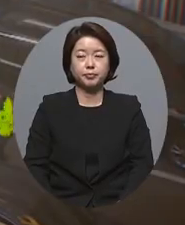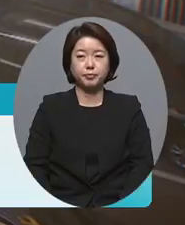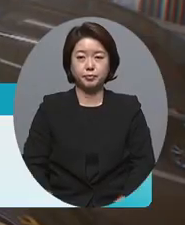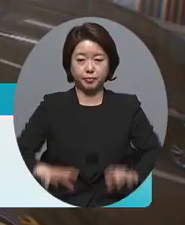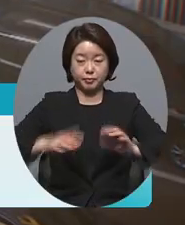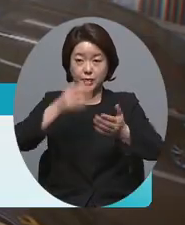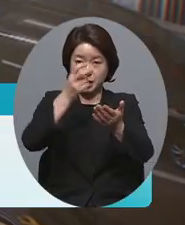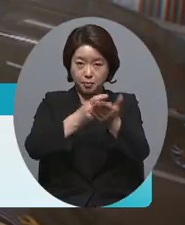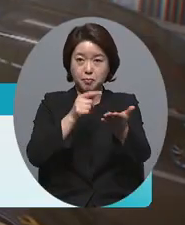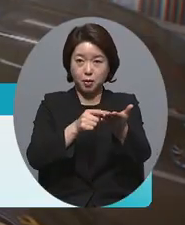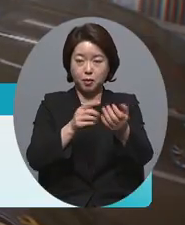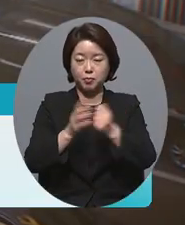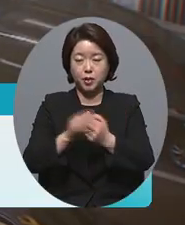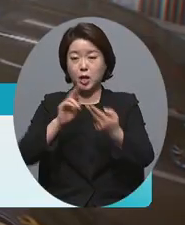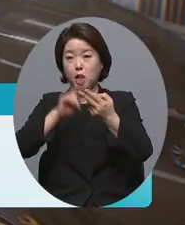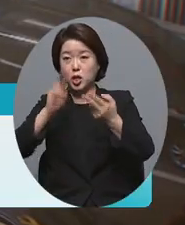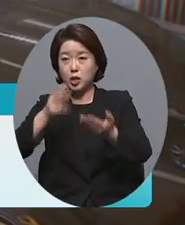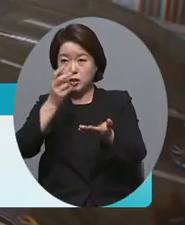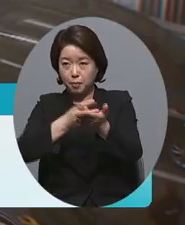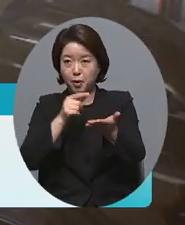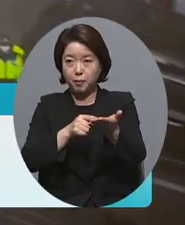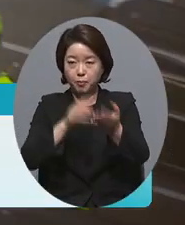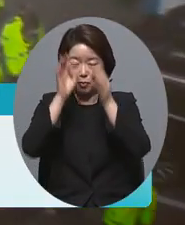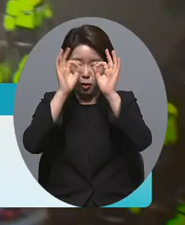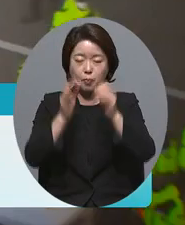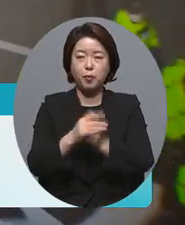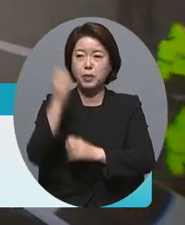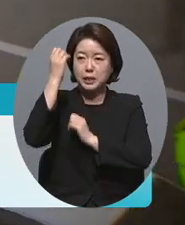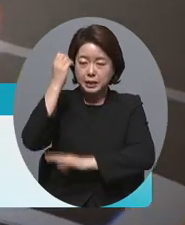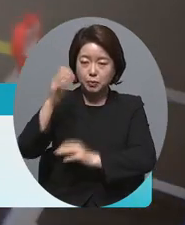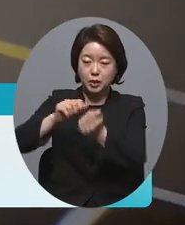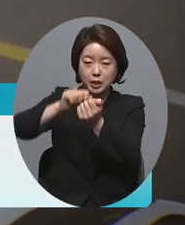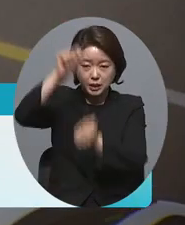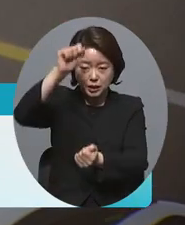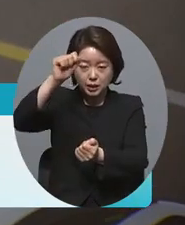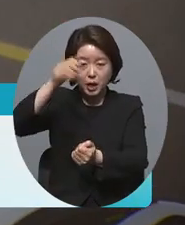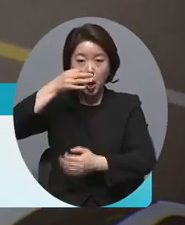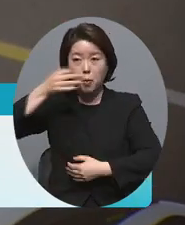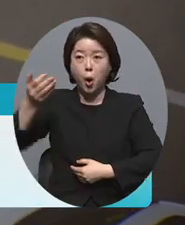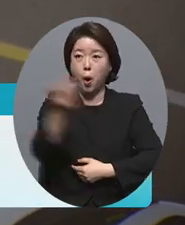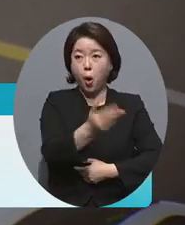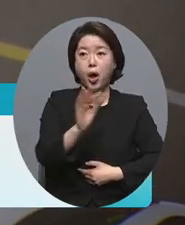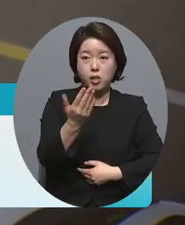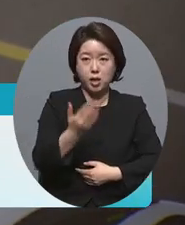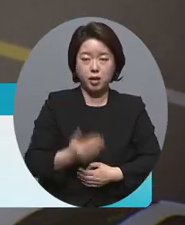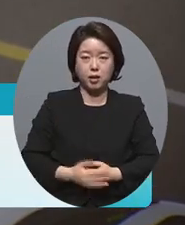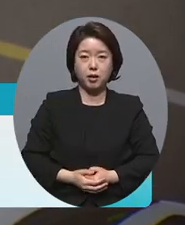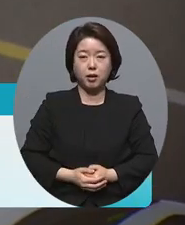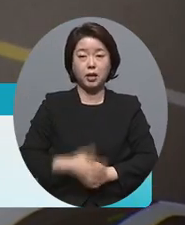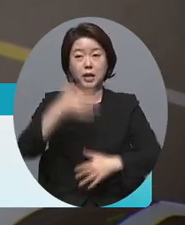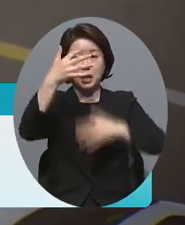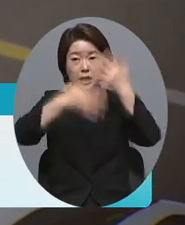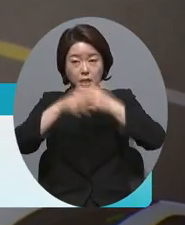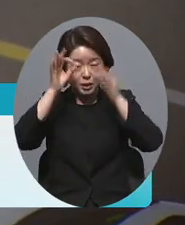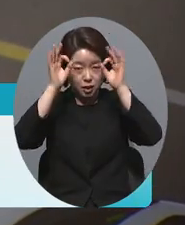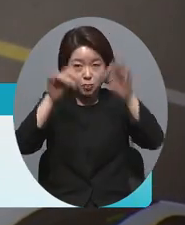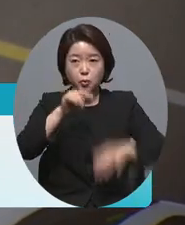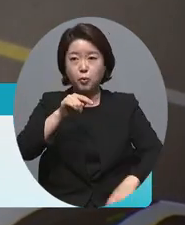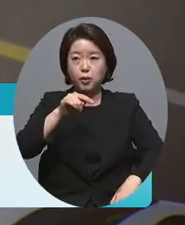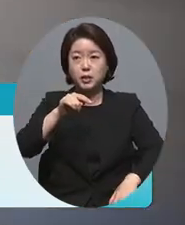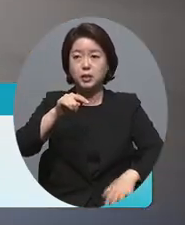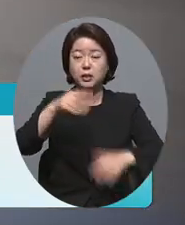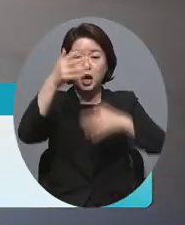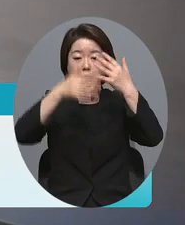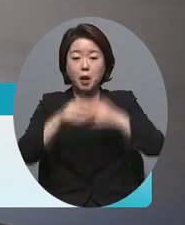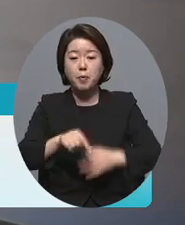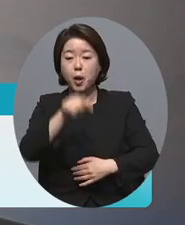헌법과 우리 형사소송법은 기본적으로 영장을 제시를 해야 된다라고 되어 있습니다. 지금 영상으로 보고 있는 화면 앞에